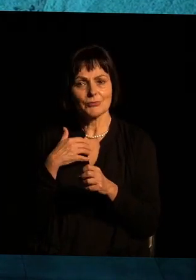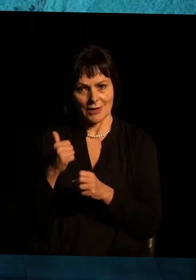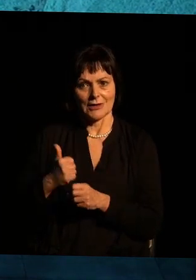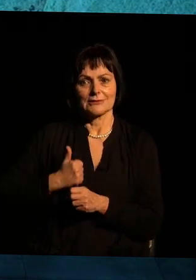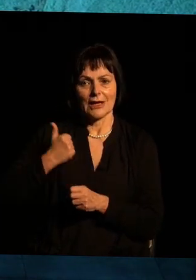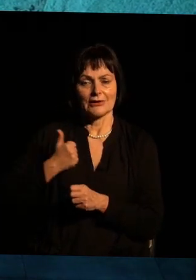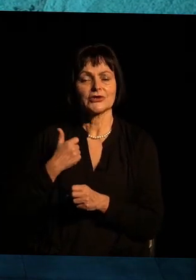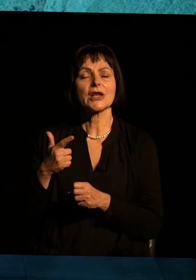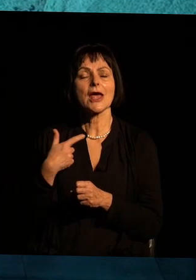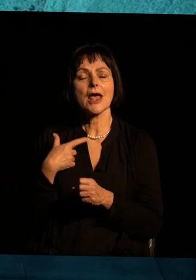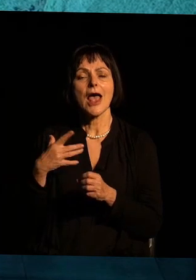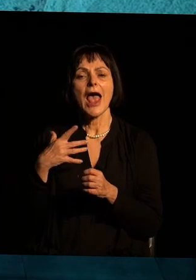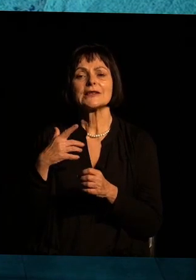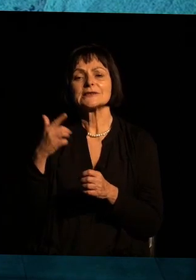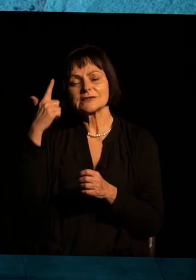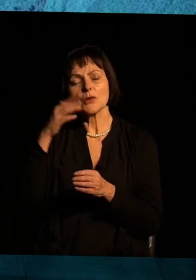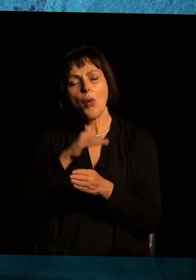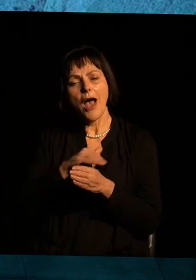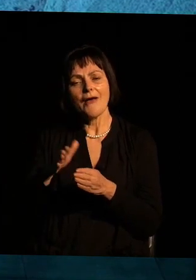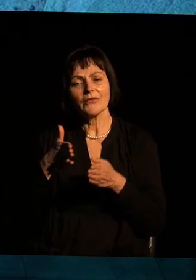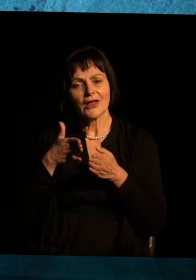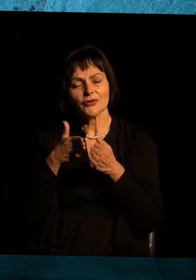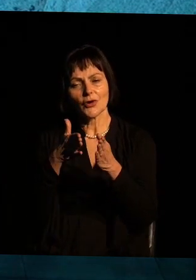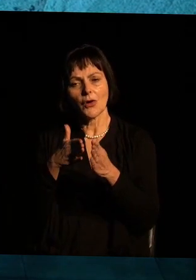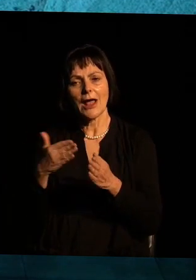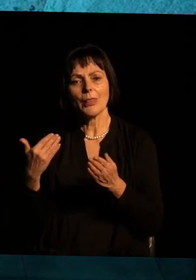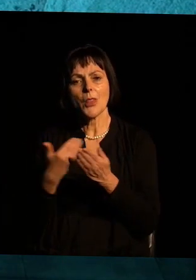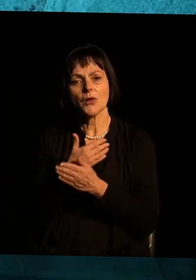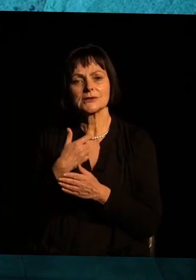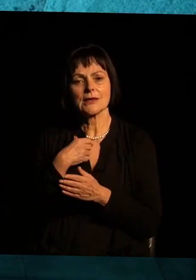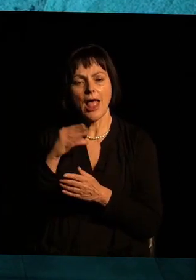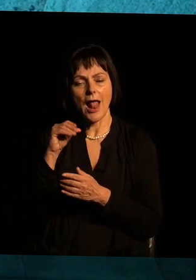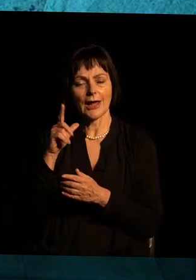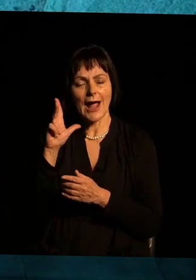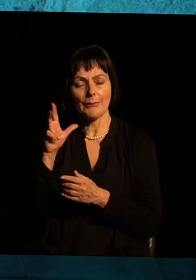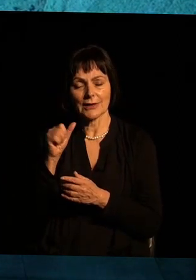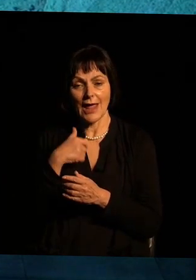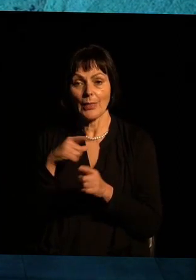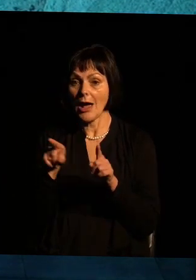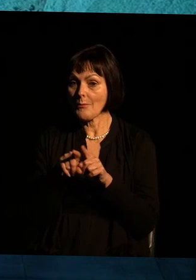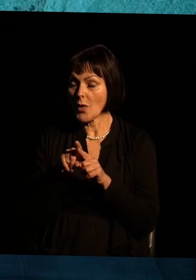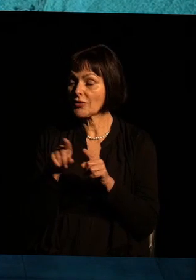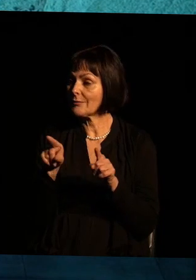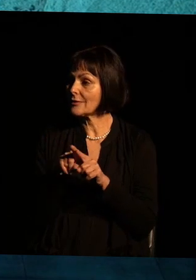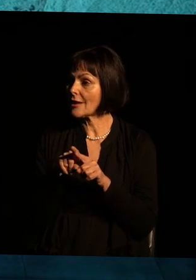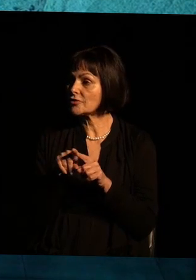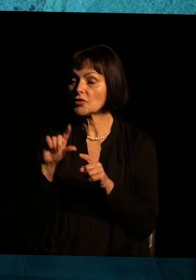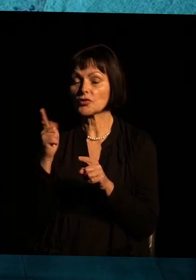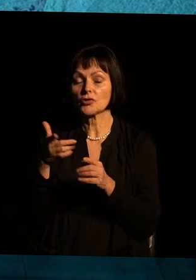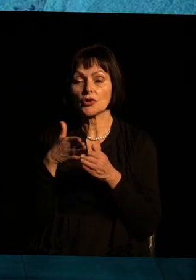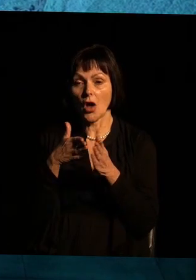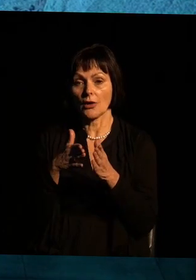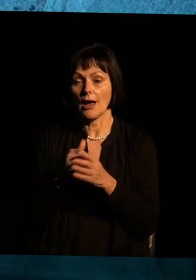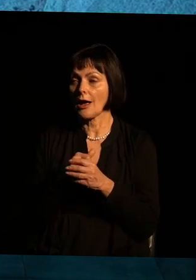satysfakcję, że przeszliśmy sławną drogę przez noc na El Capitanie, no a później z Karolczakiem też robiłem drogę